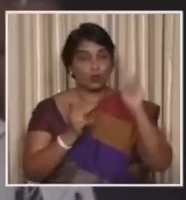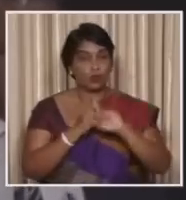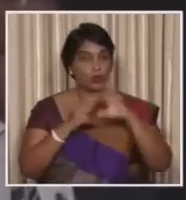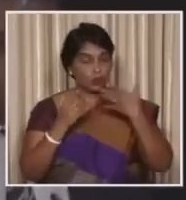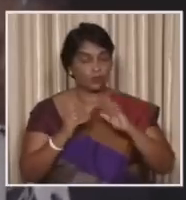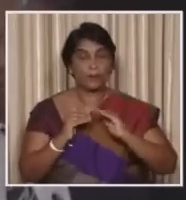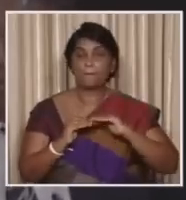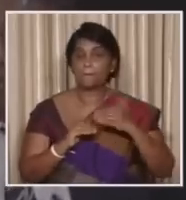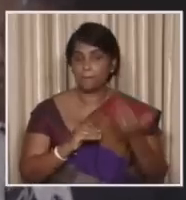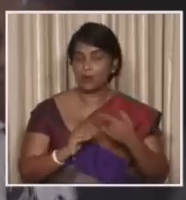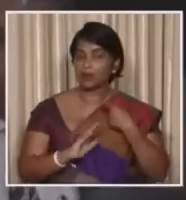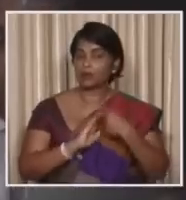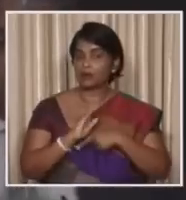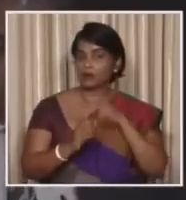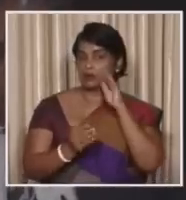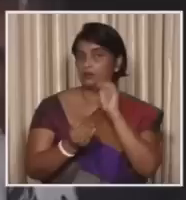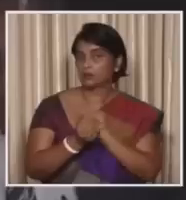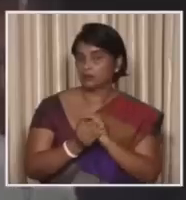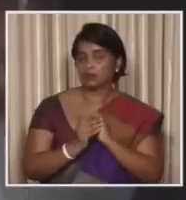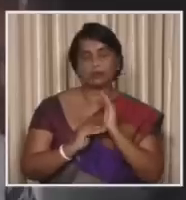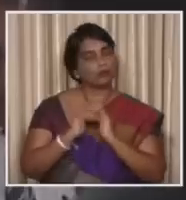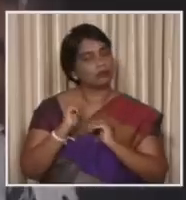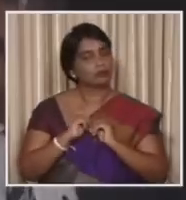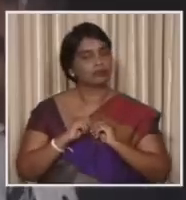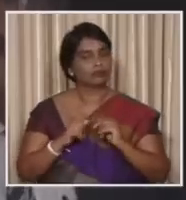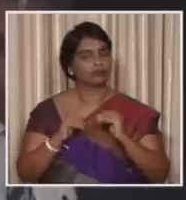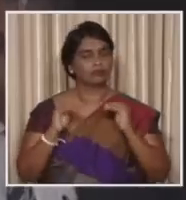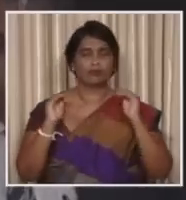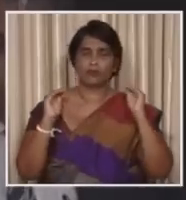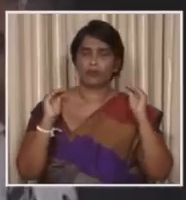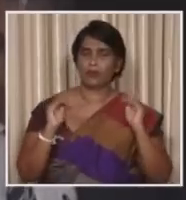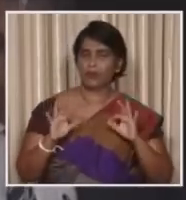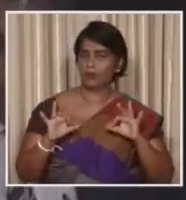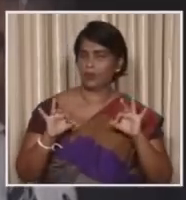पश्ये रटे आरक्षा क्रमाकूल दुर्बल गुण